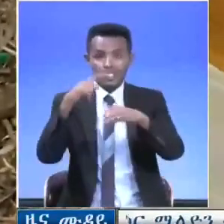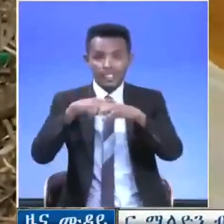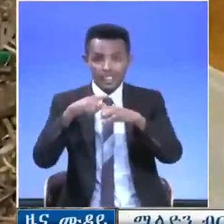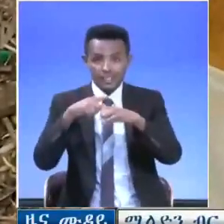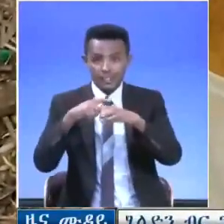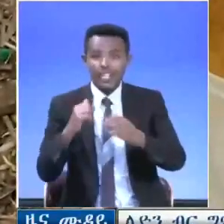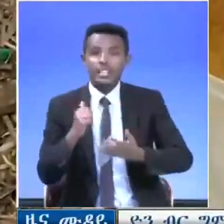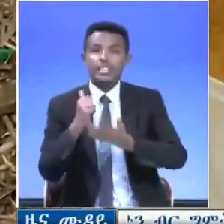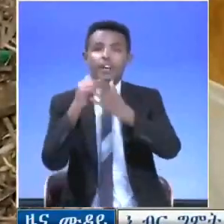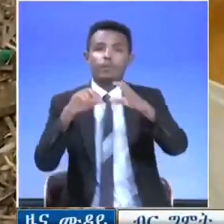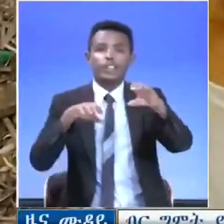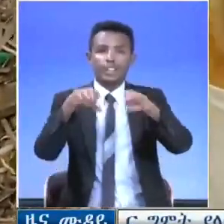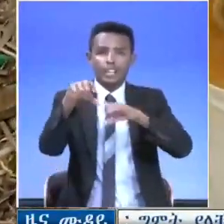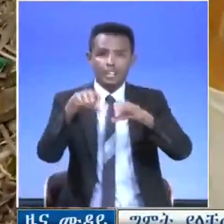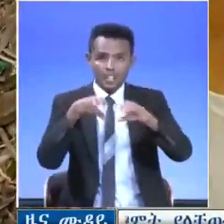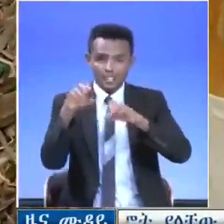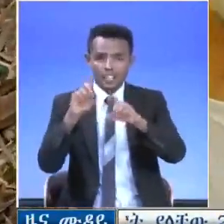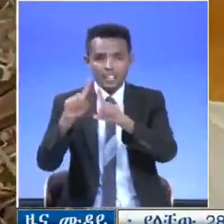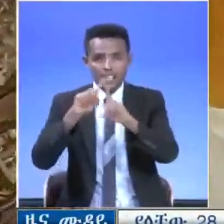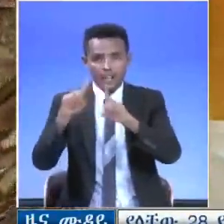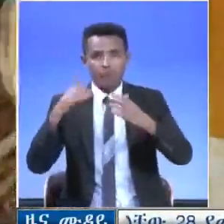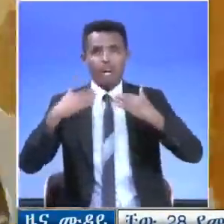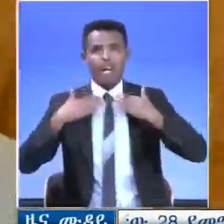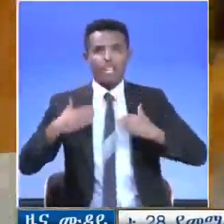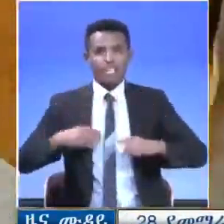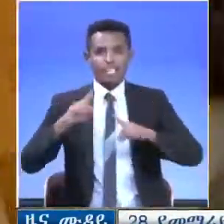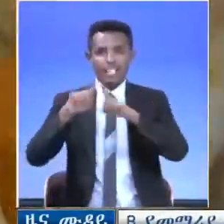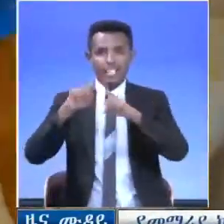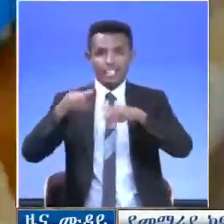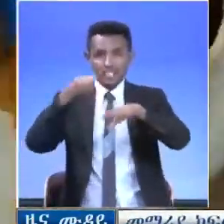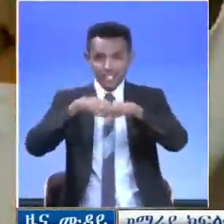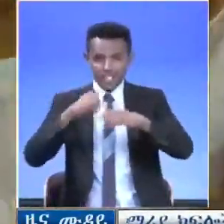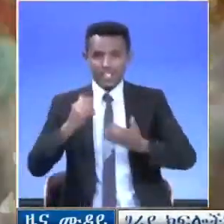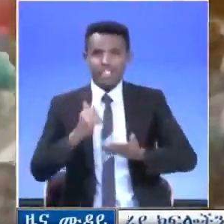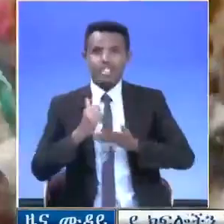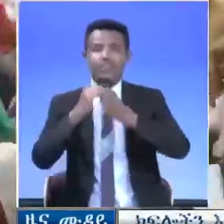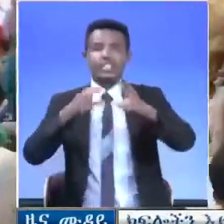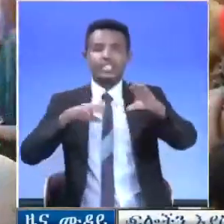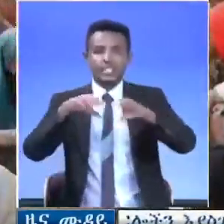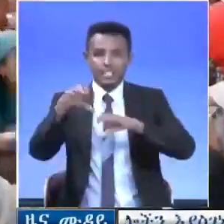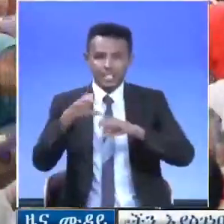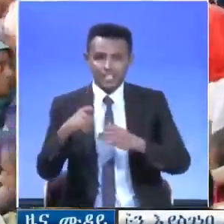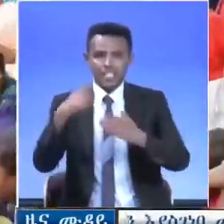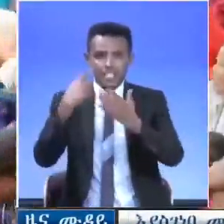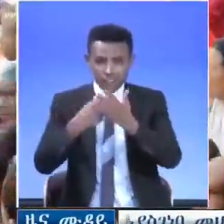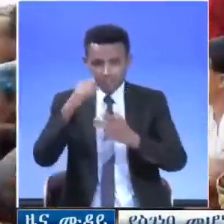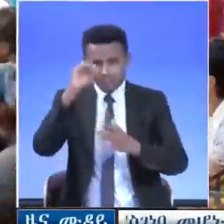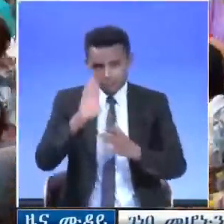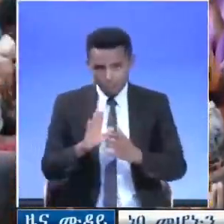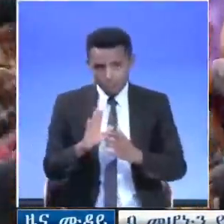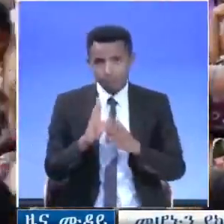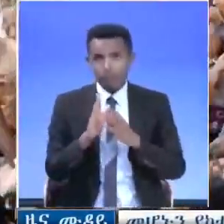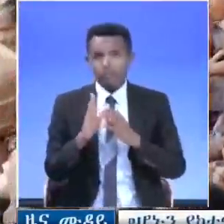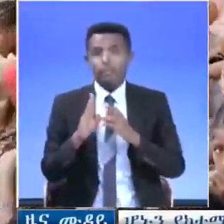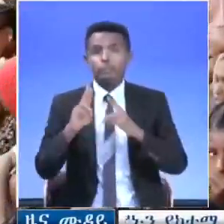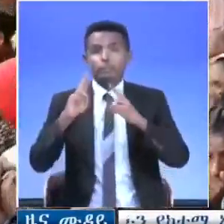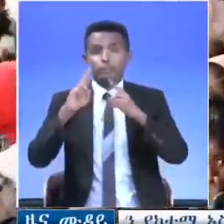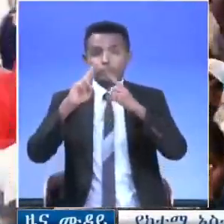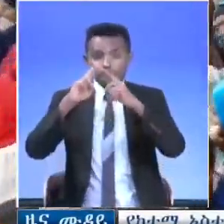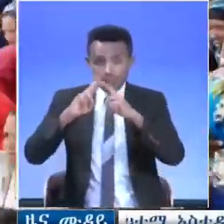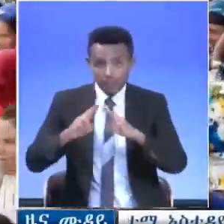ላይ ድጋፉ እየተደረገ ነው። የተለያዩ አካላት በተለያየ ጊዜ ድጋፍ ያደርጋሉ። እዚህ ቦታ ላይ ግን ያለው በየሰዎች ቤት ተጠግተው መጠለያ ካምፕ